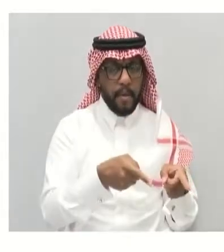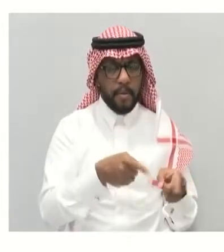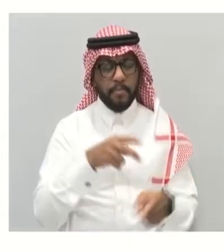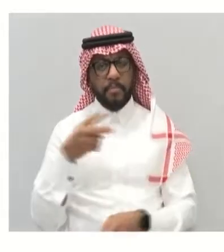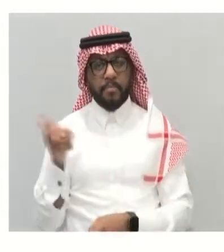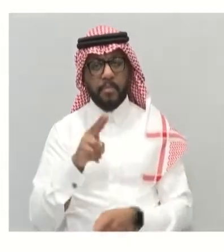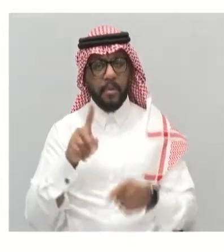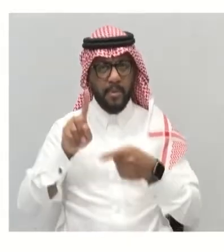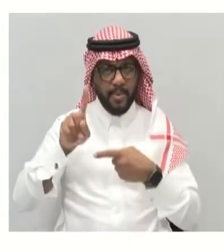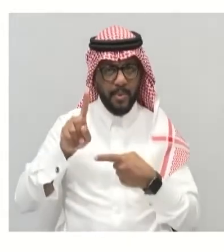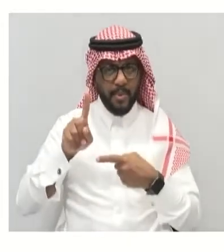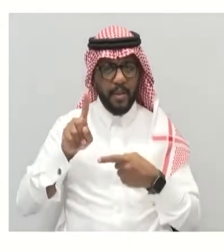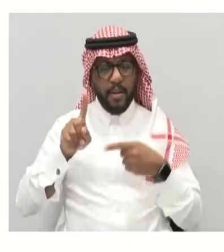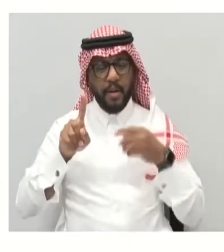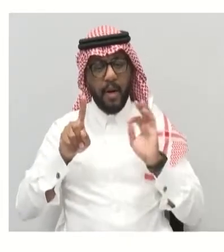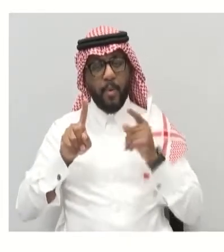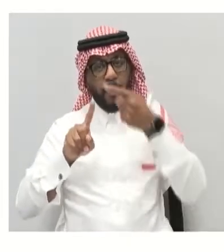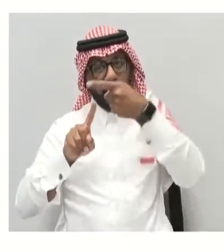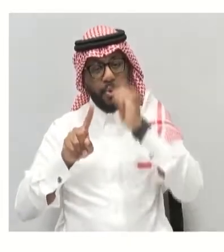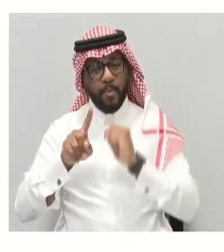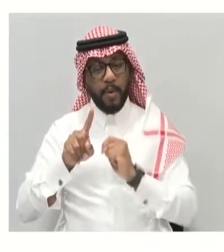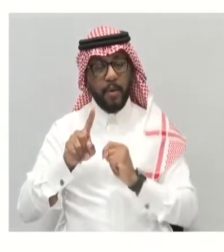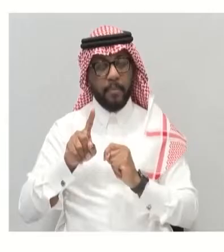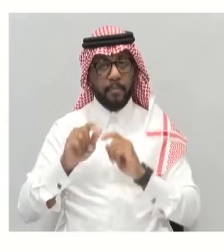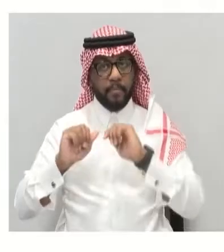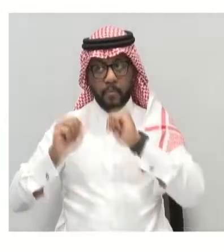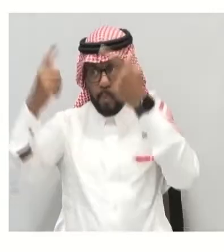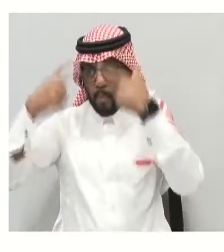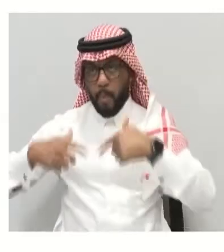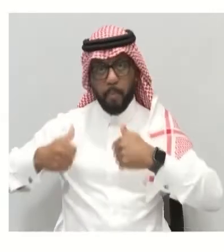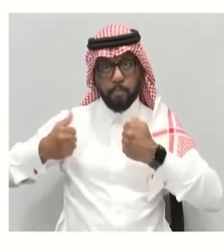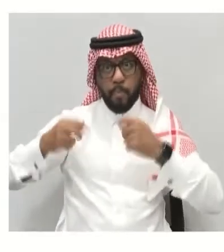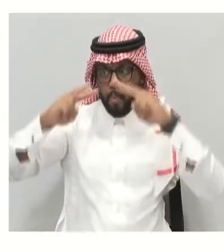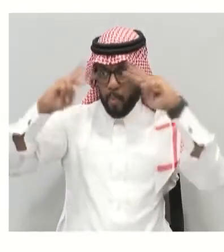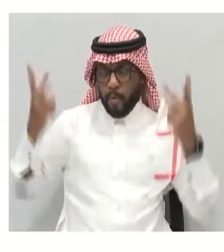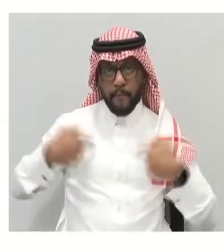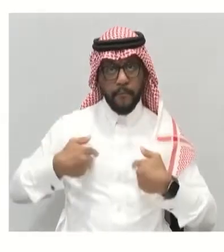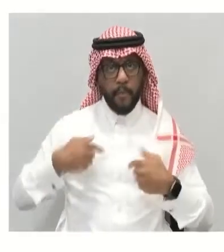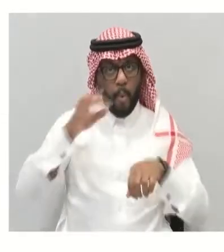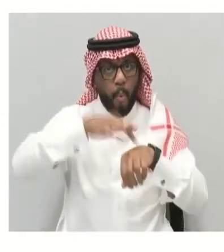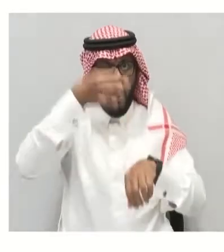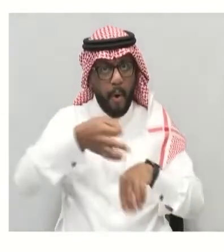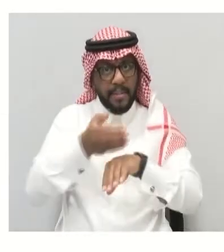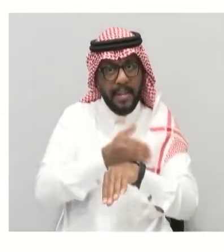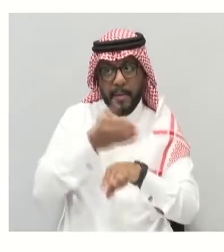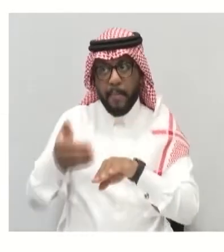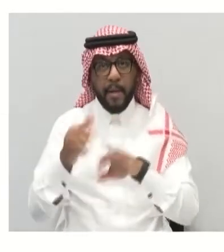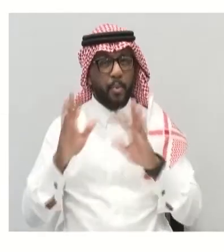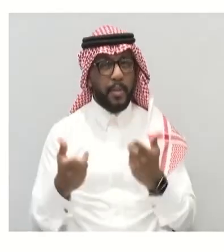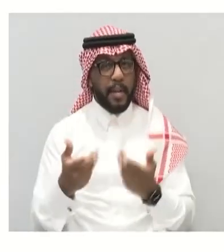هيئه صاحبها او مقدار صاحبها هل تبين وقت حدوث الفعل او قبل حدوث